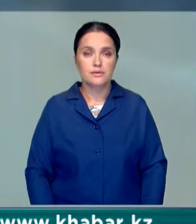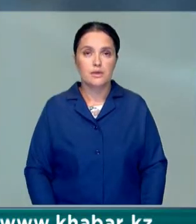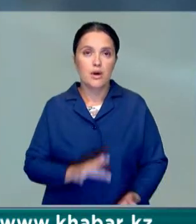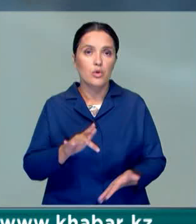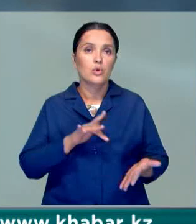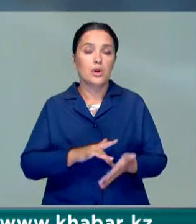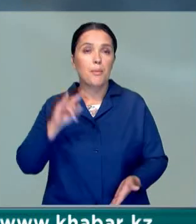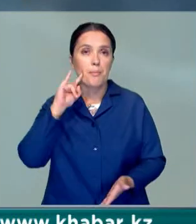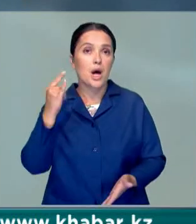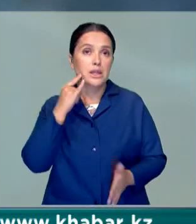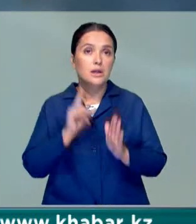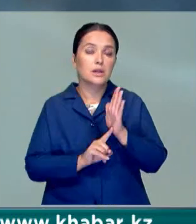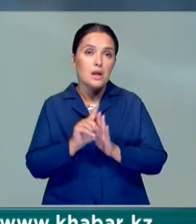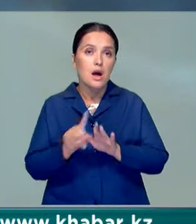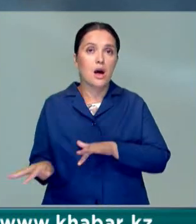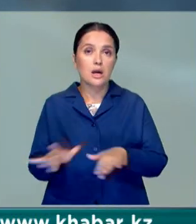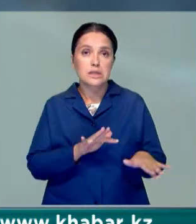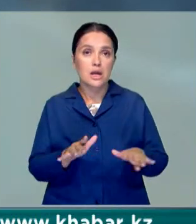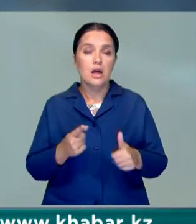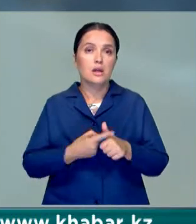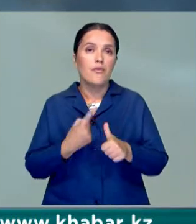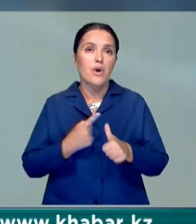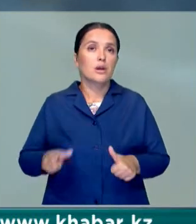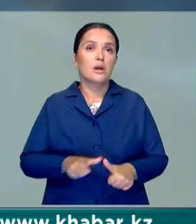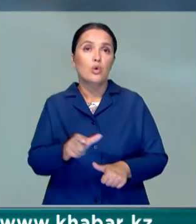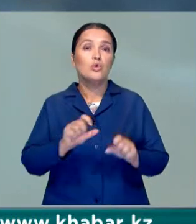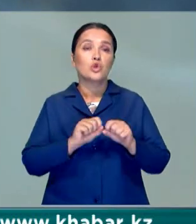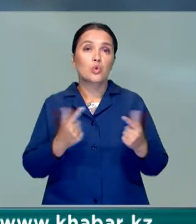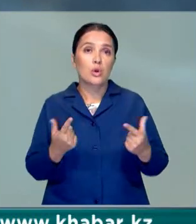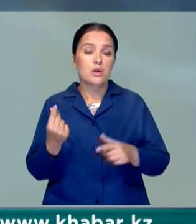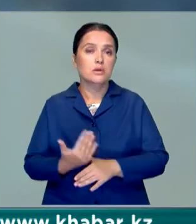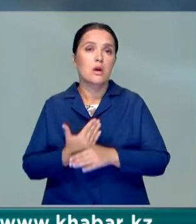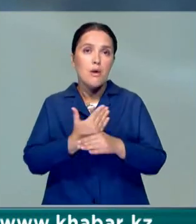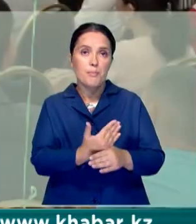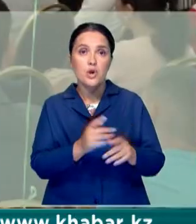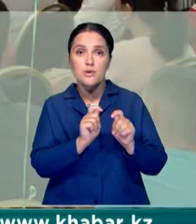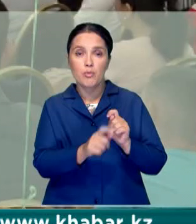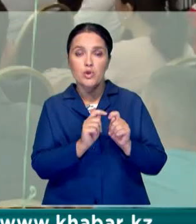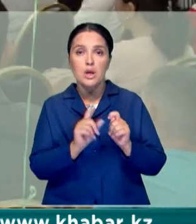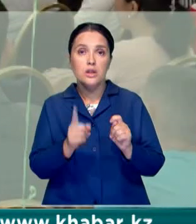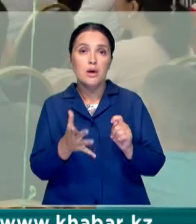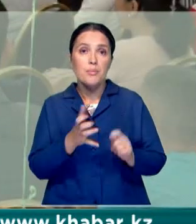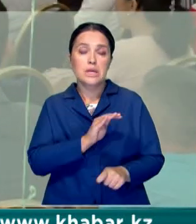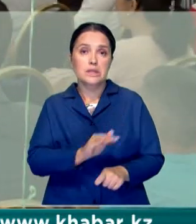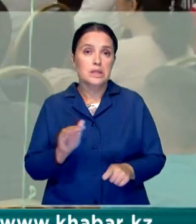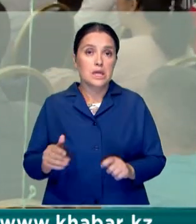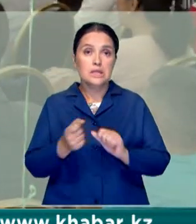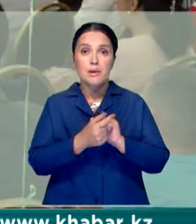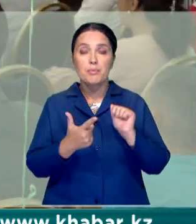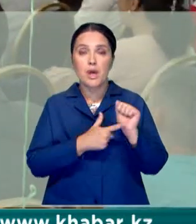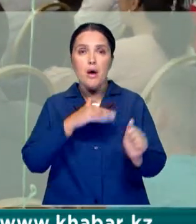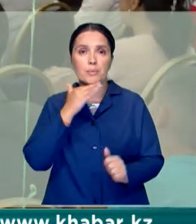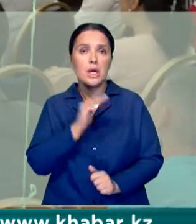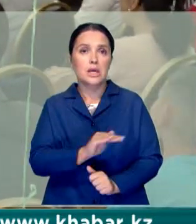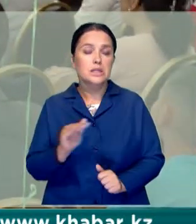В Павлодаре стартовала акция «Дорога в школу». В первые дни материальную помощь от спонсоров получили более 1500 детей.